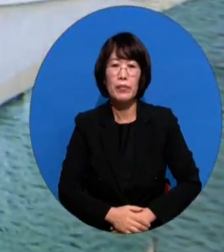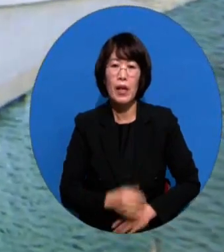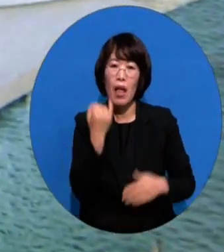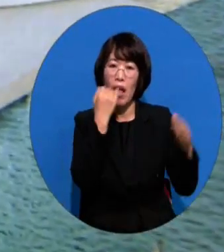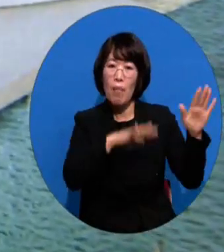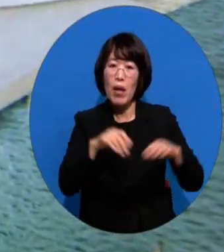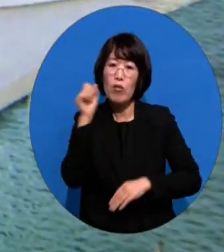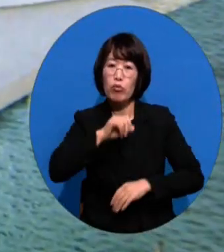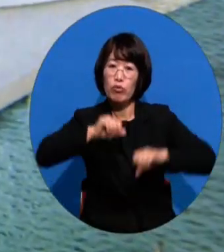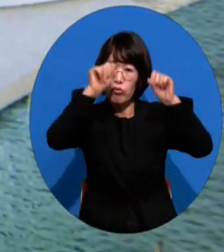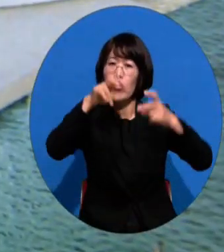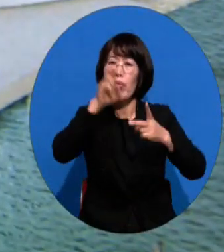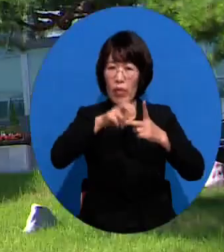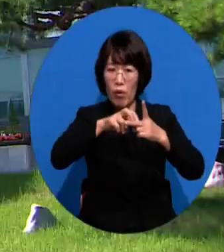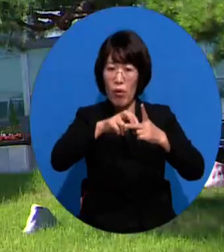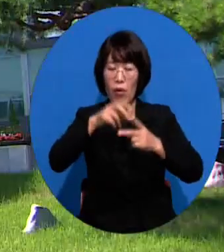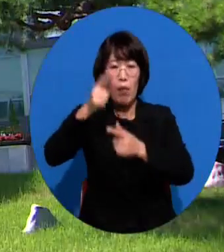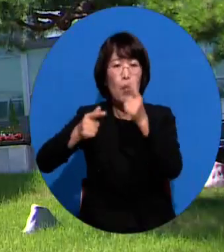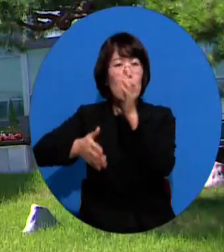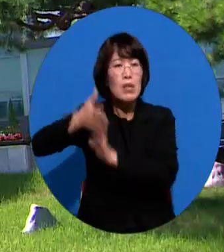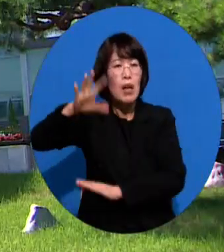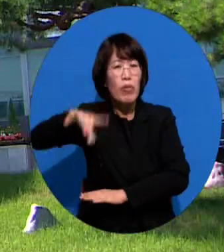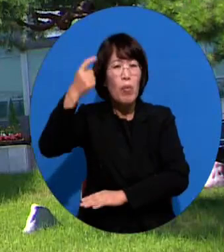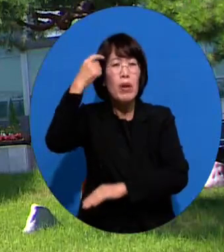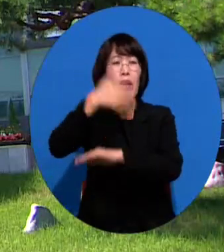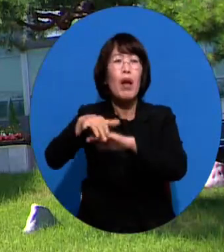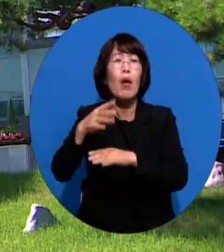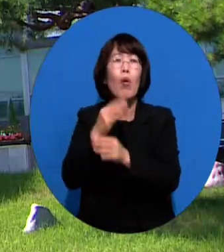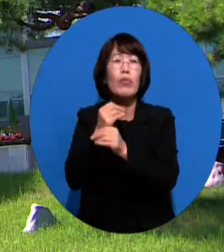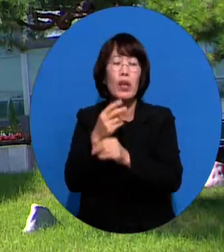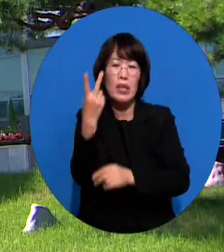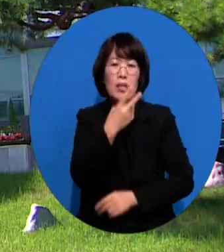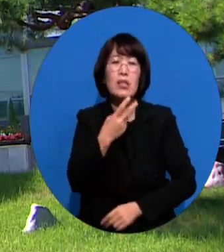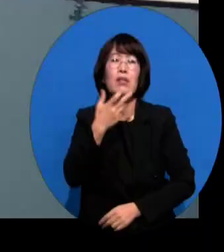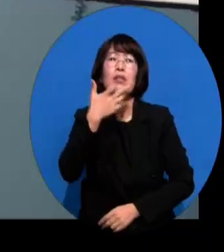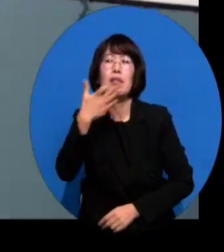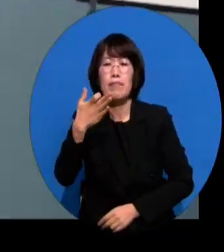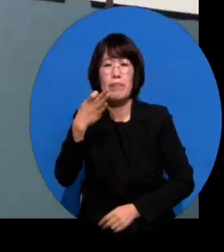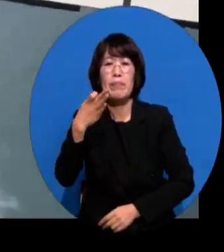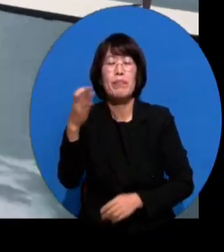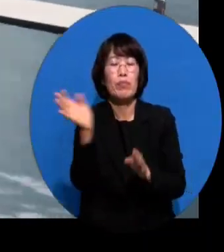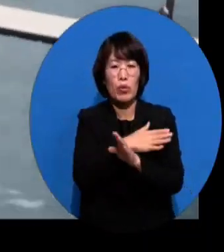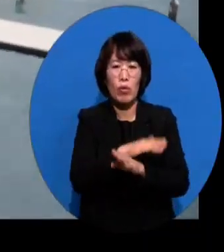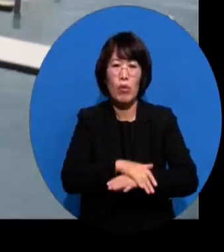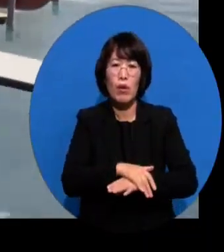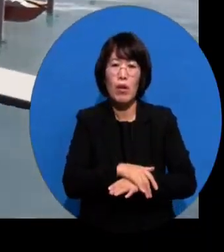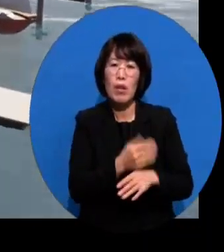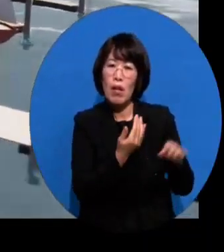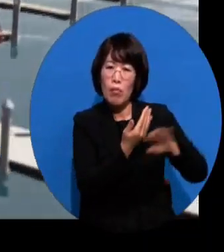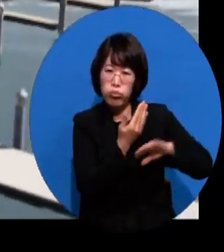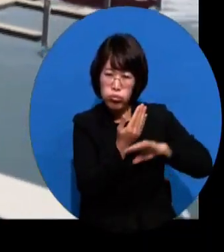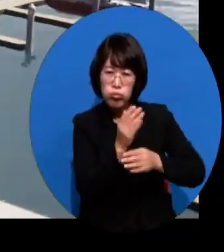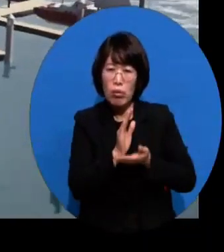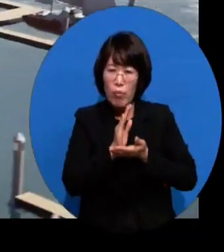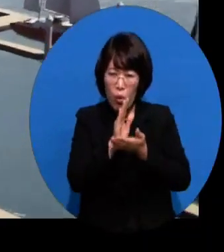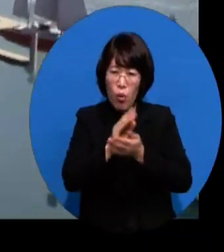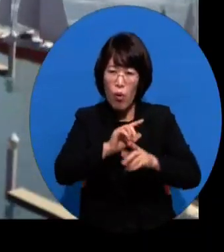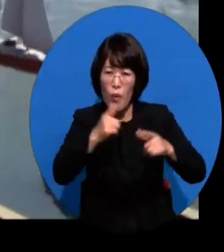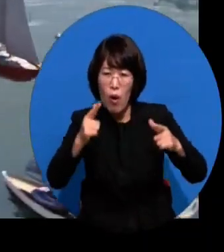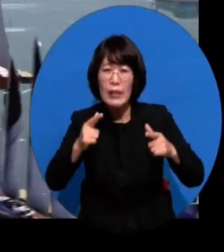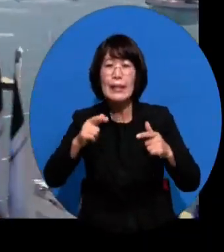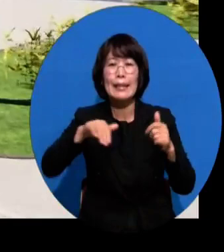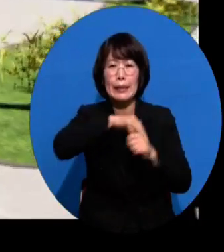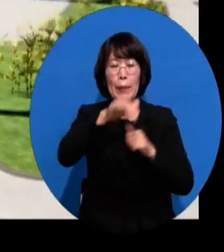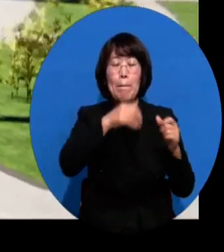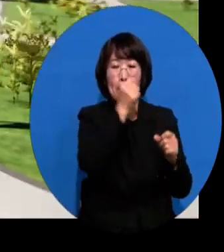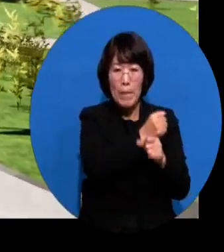해양 레포츠 센터를 목포시가 구상했던 건 지난 2014년부터 파워보트와 요트 등의 레포츠 기반을